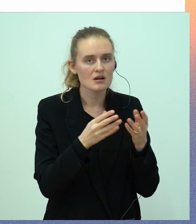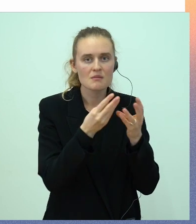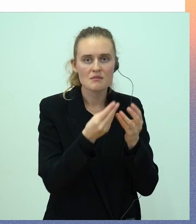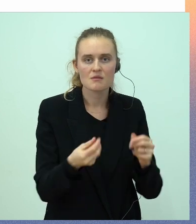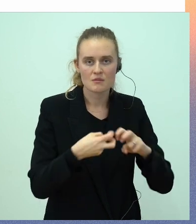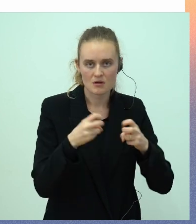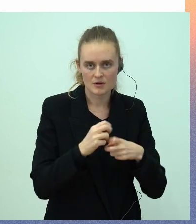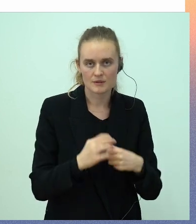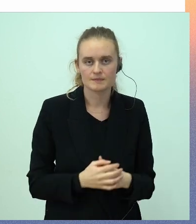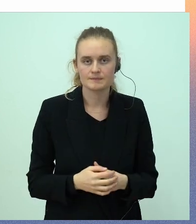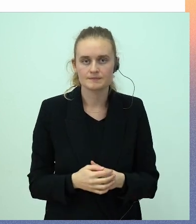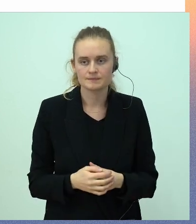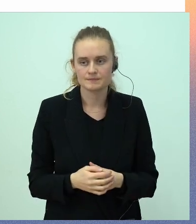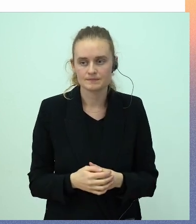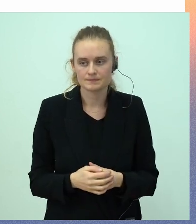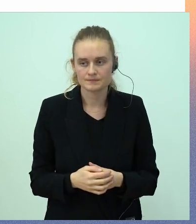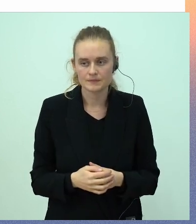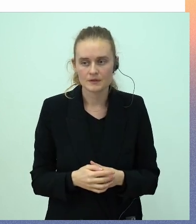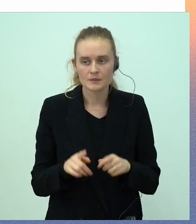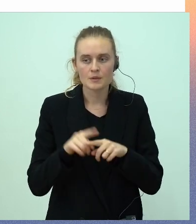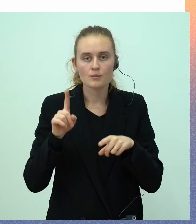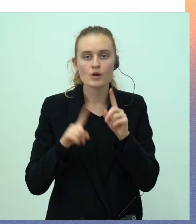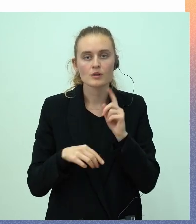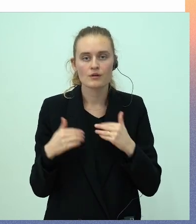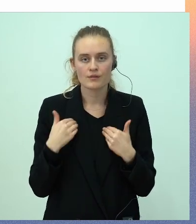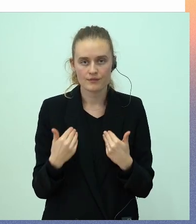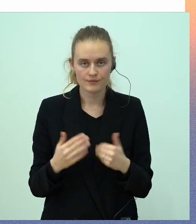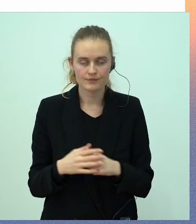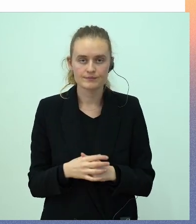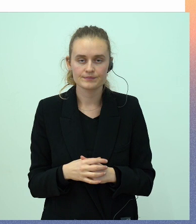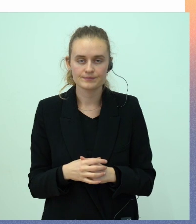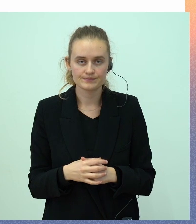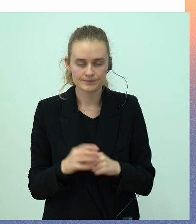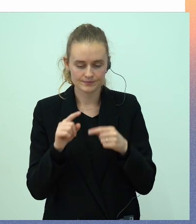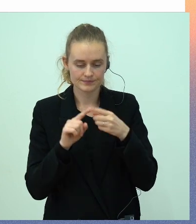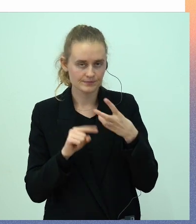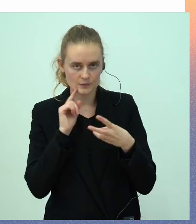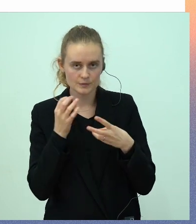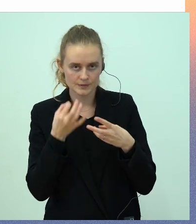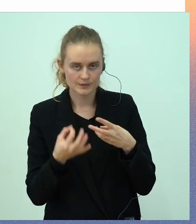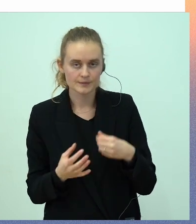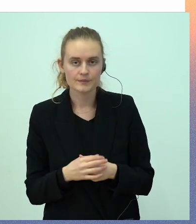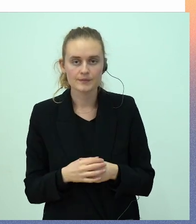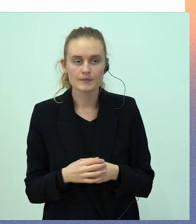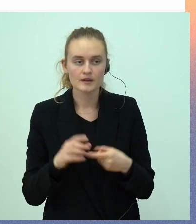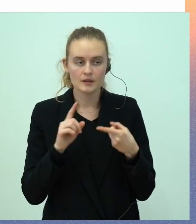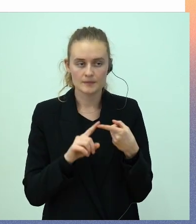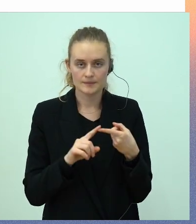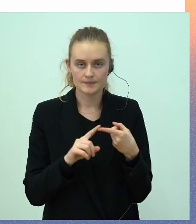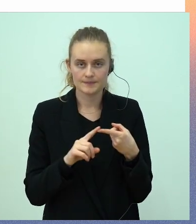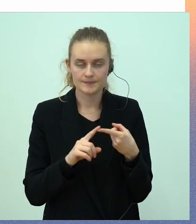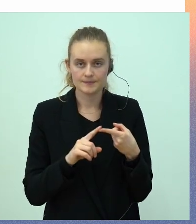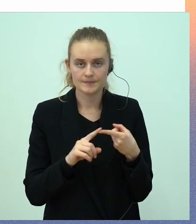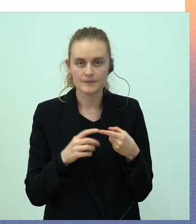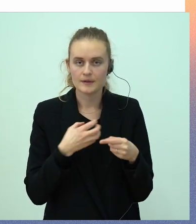Na ir keletas politinių rekomendacijų. Norėčiau pateikti kelias politinės rekomendacijas. Visų pirma,